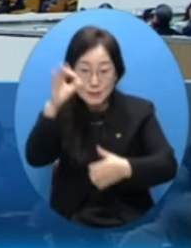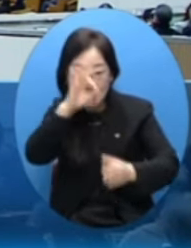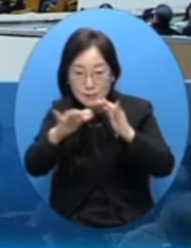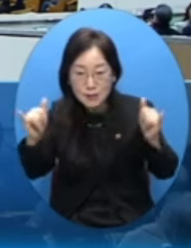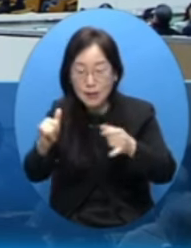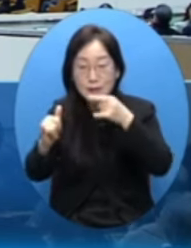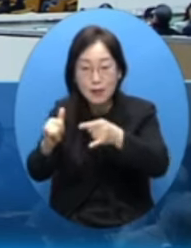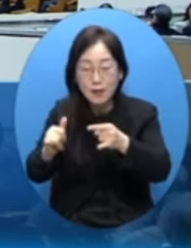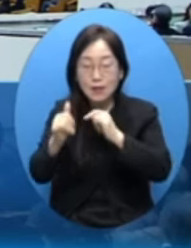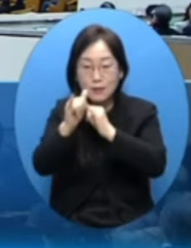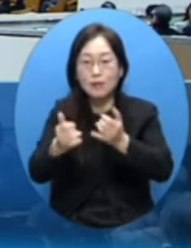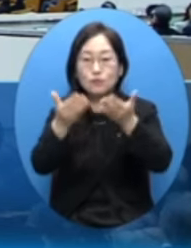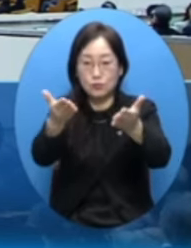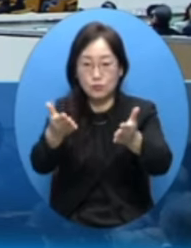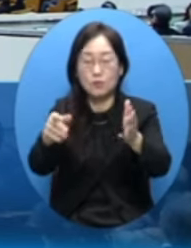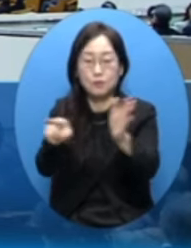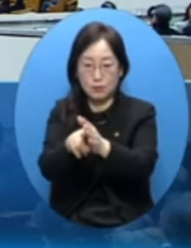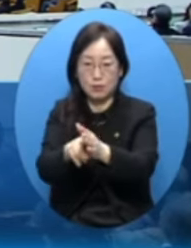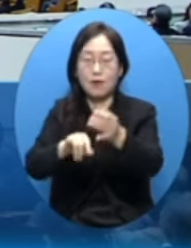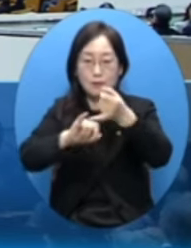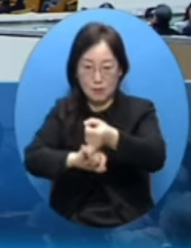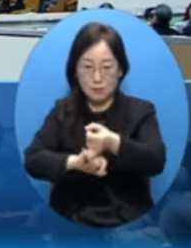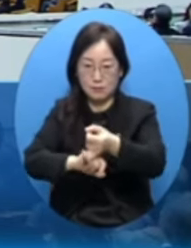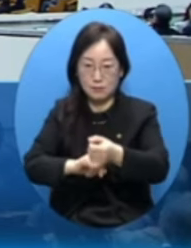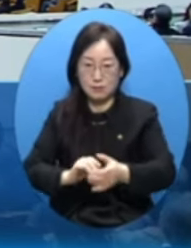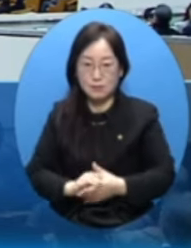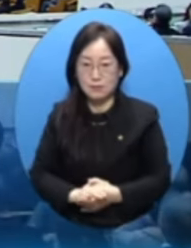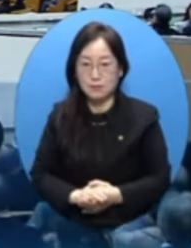자들에게 상 주시는 이심을 믿어야 할지니라.